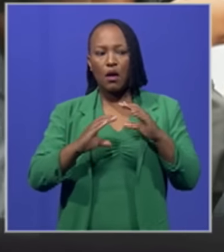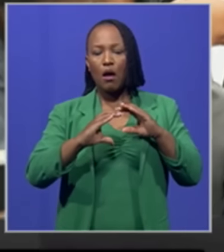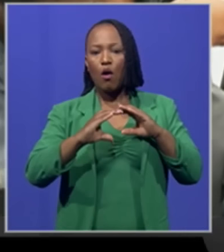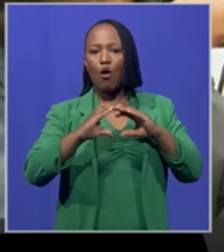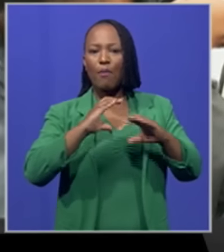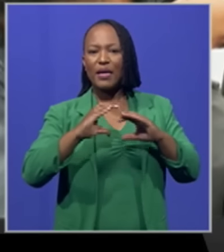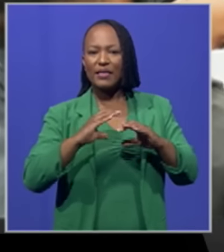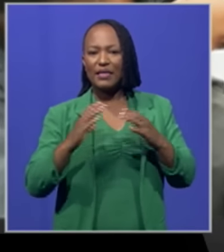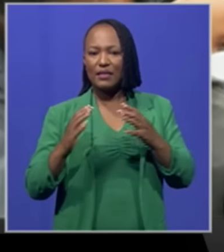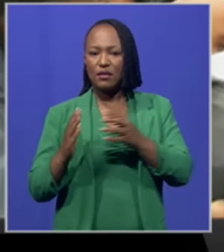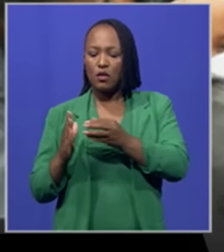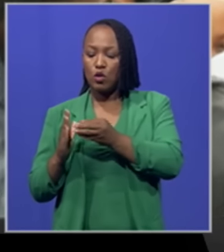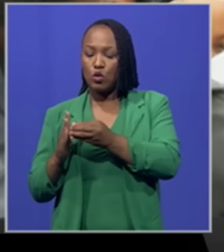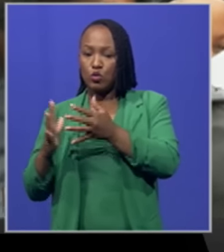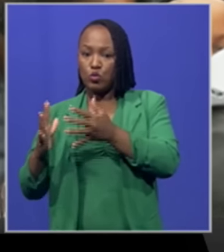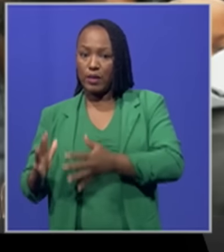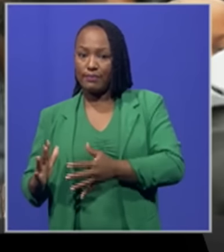between student le